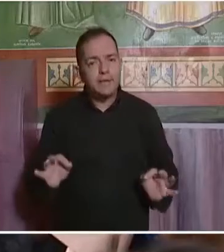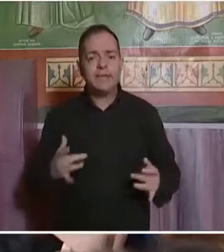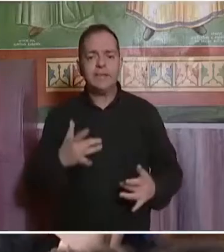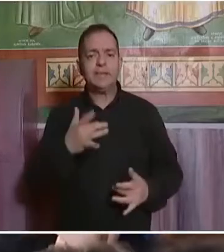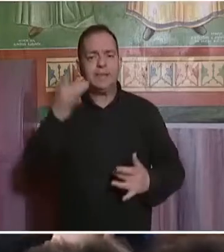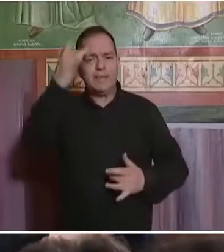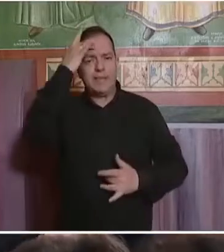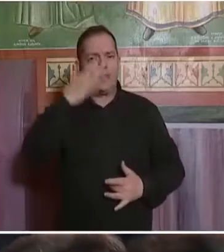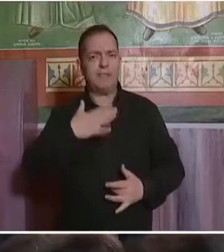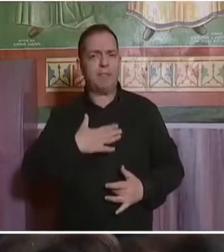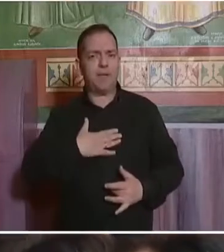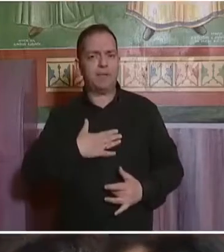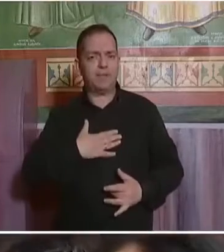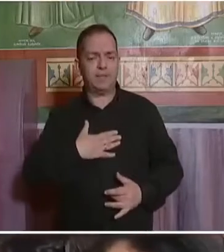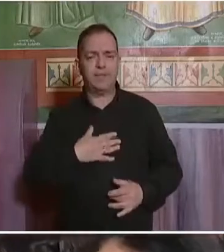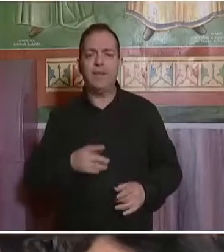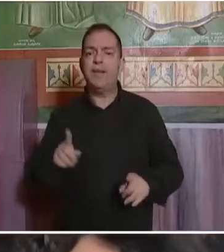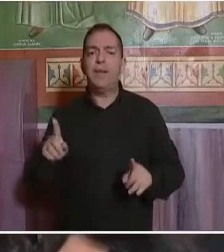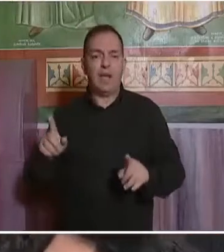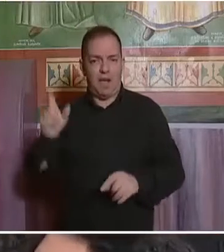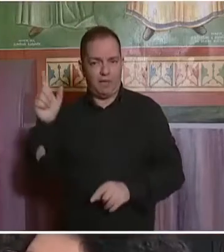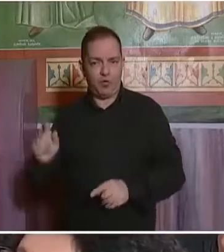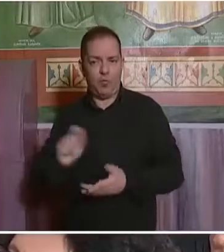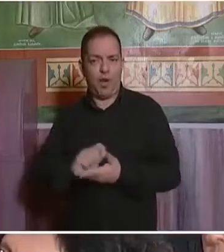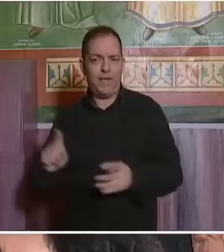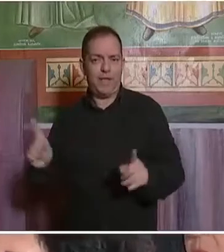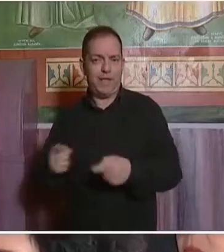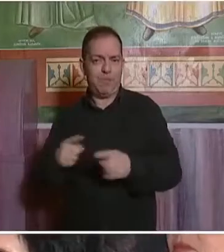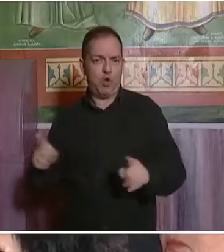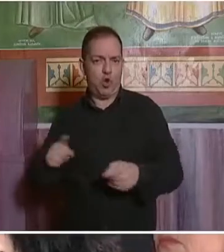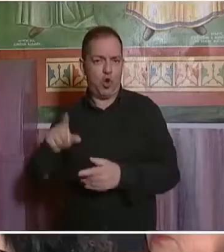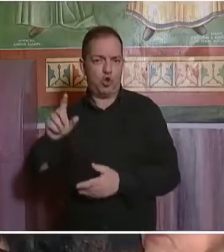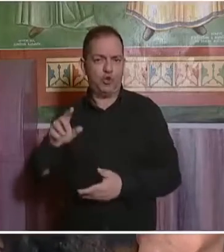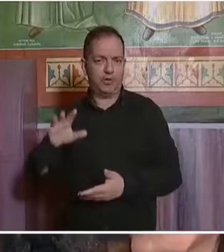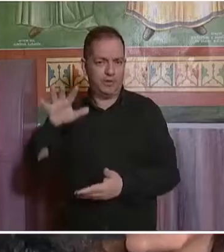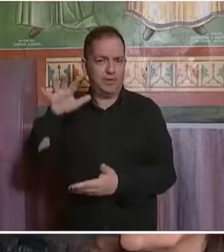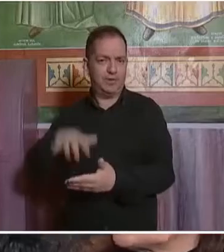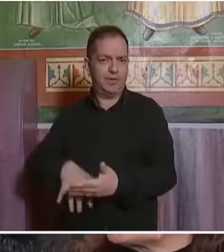μας ο ιερός υμνογράφος του ακαθίστου ύμνου.